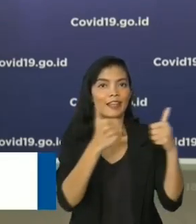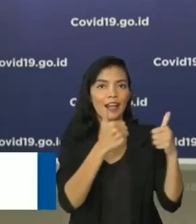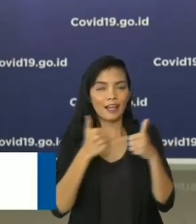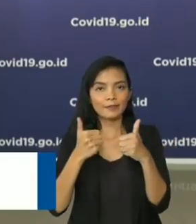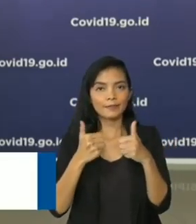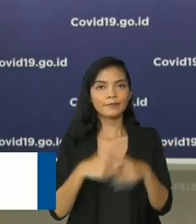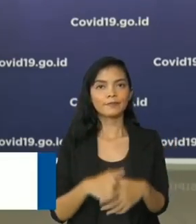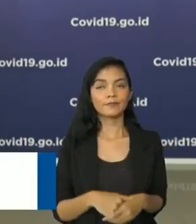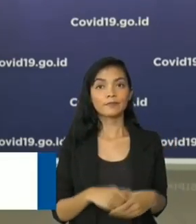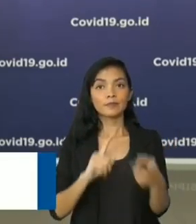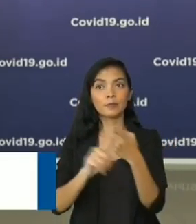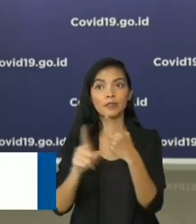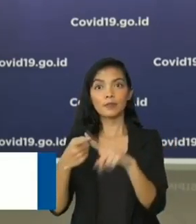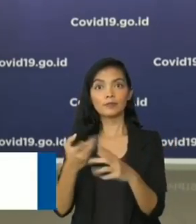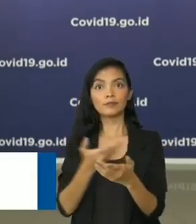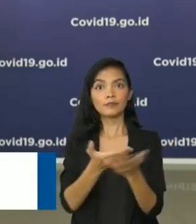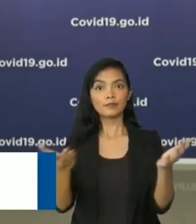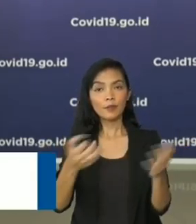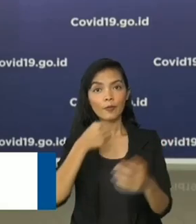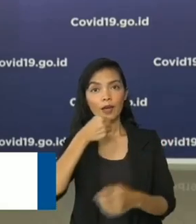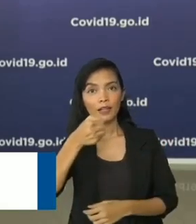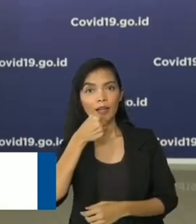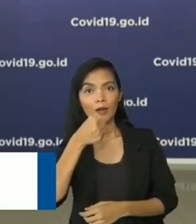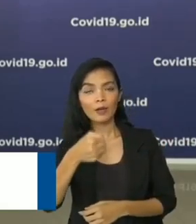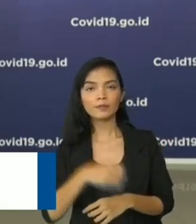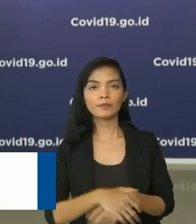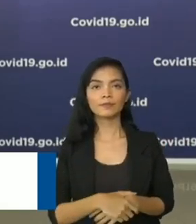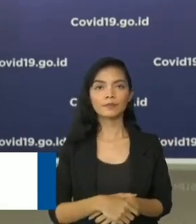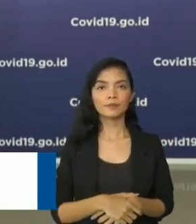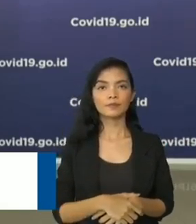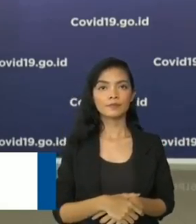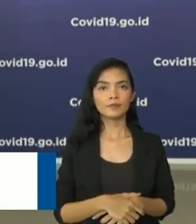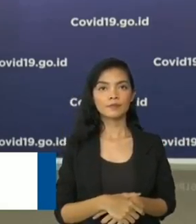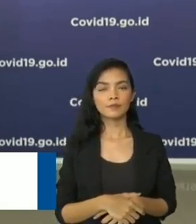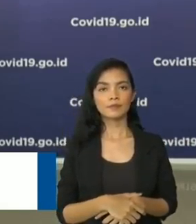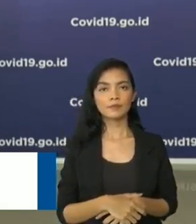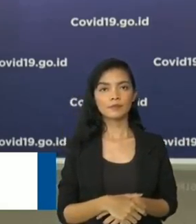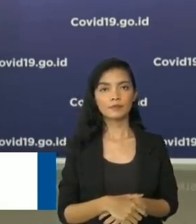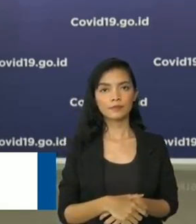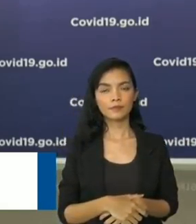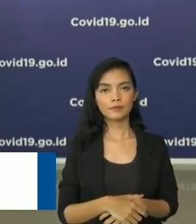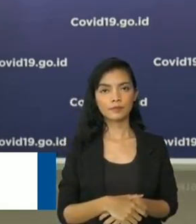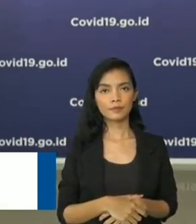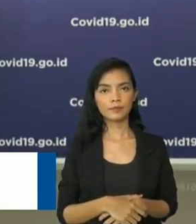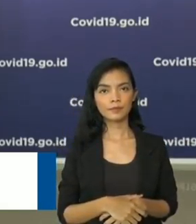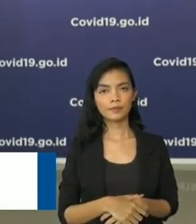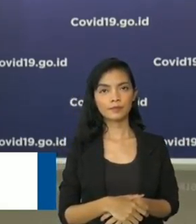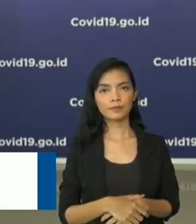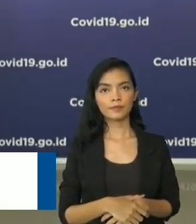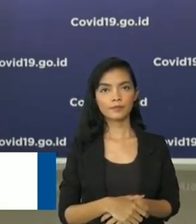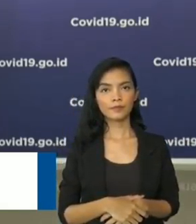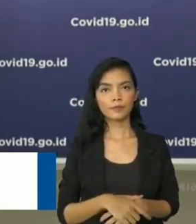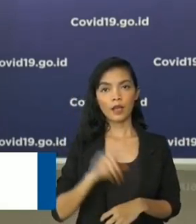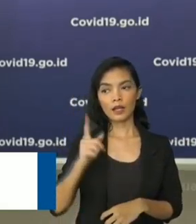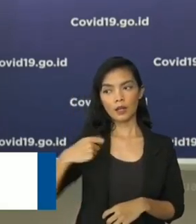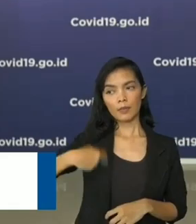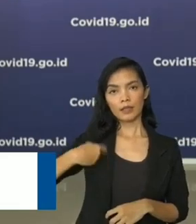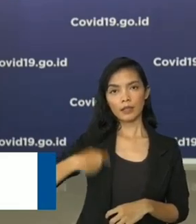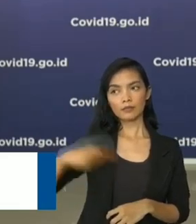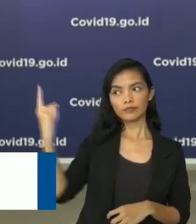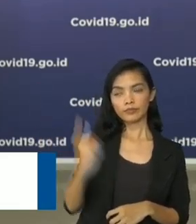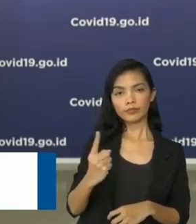kawan-kawan wartawan sekalian sore ini kembali salah satu Hai menteri berkunjung